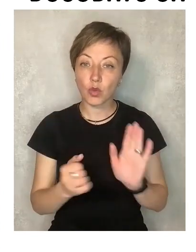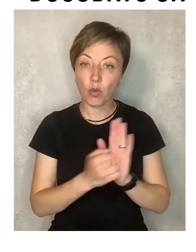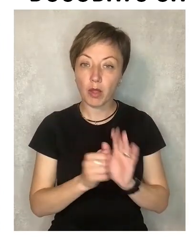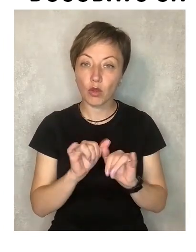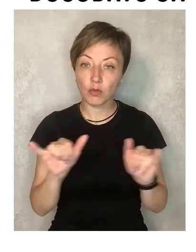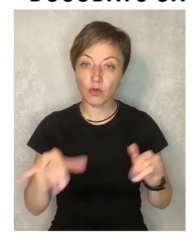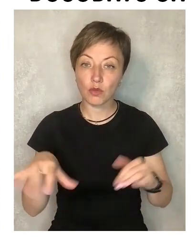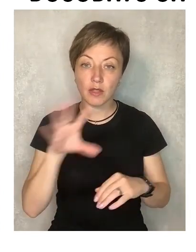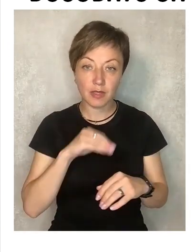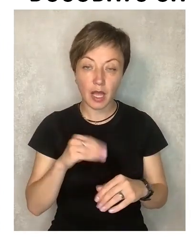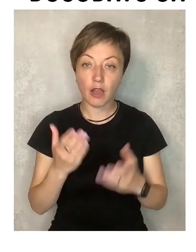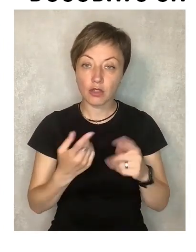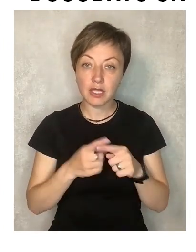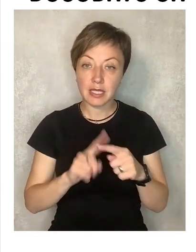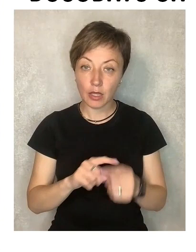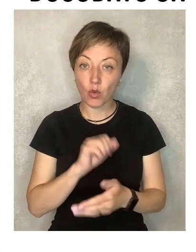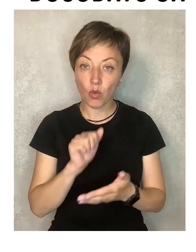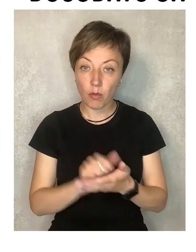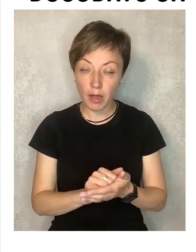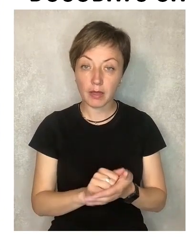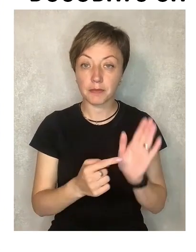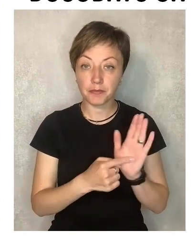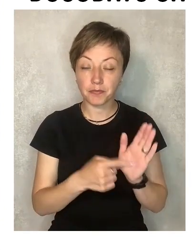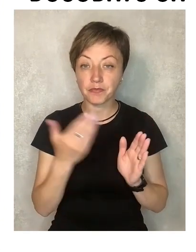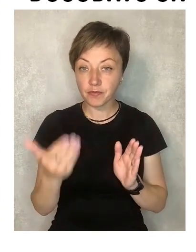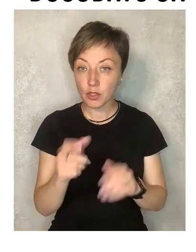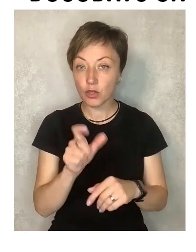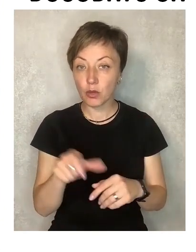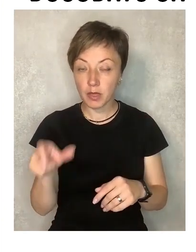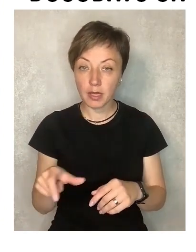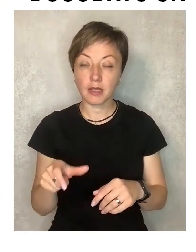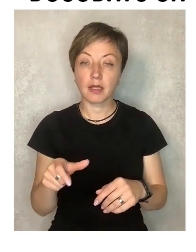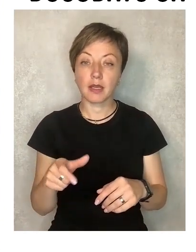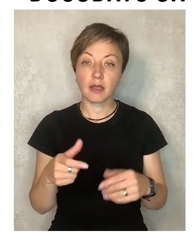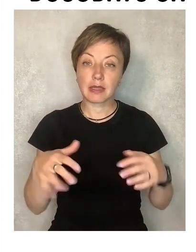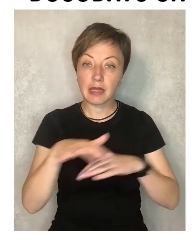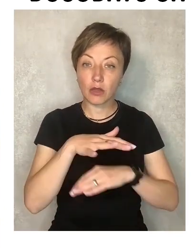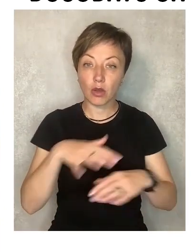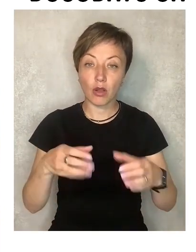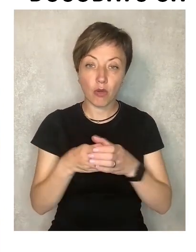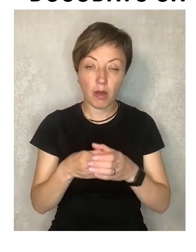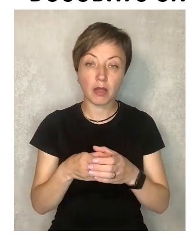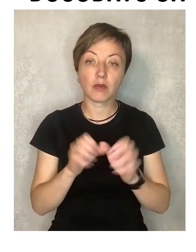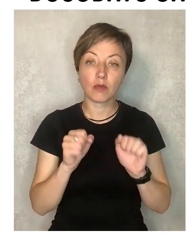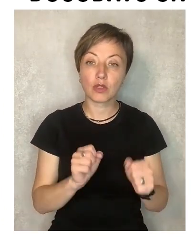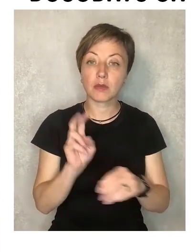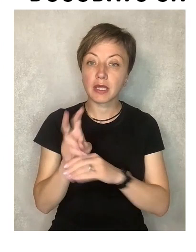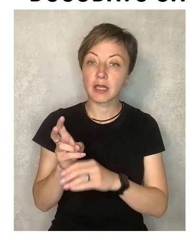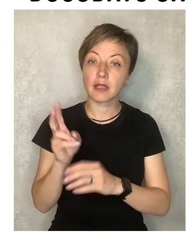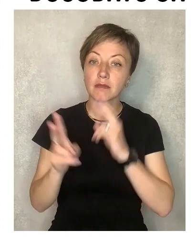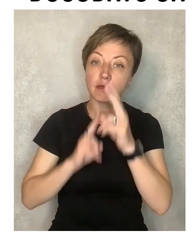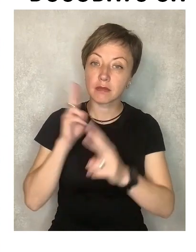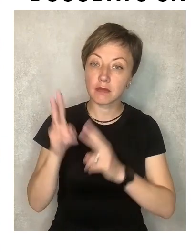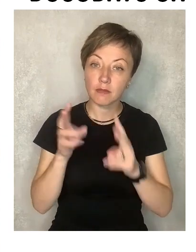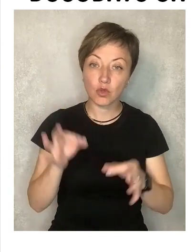всіх. А якщо це нормативний документ, то ви, як громадянин, мешканець відповідної територіальної громади, можете піти в суд і оскаржити.